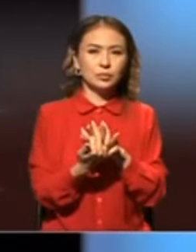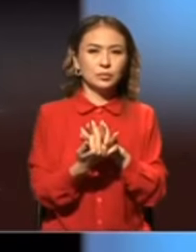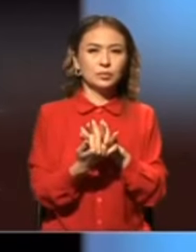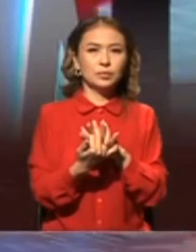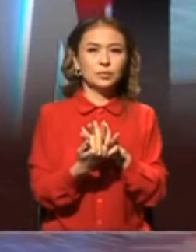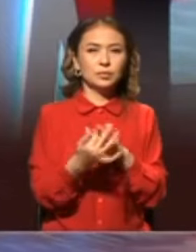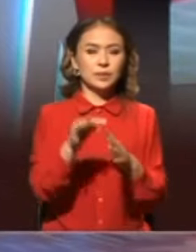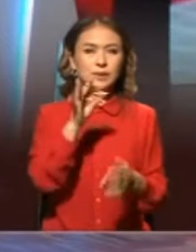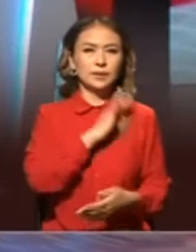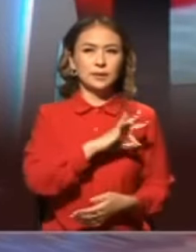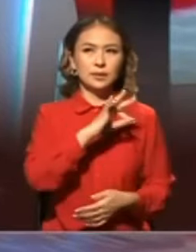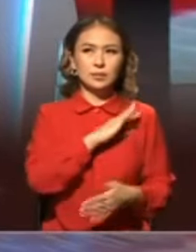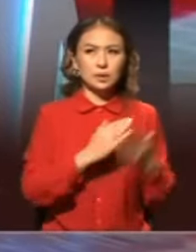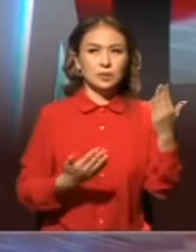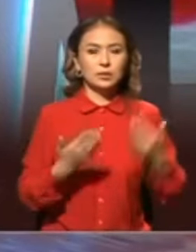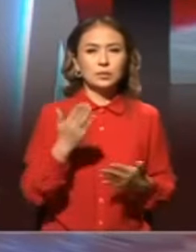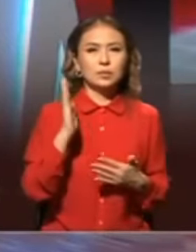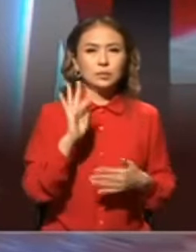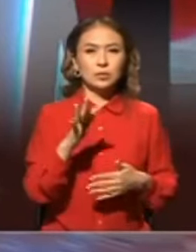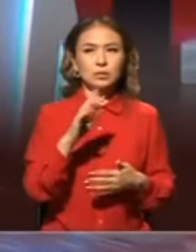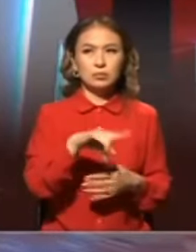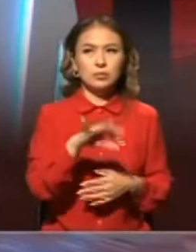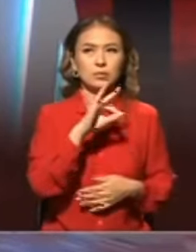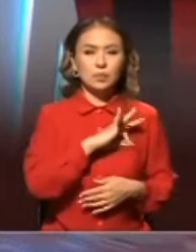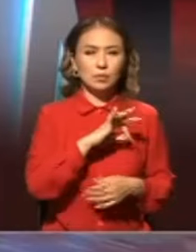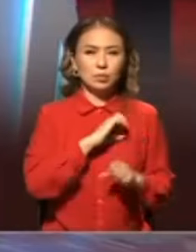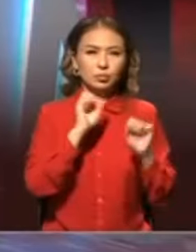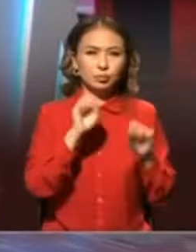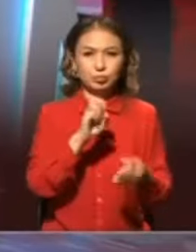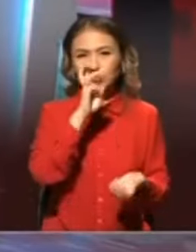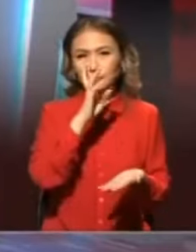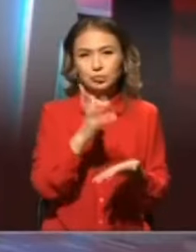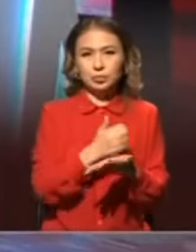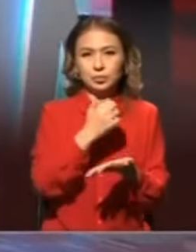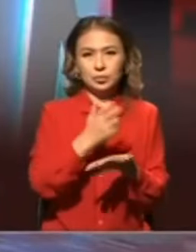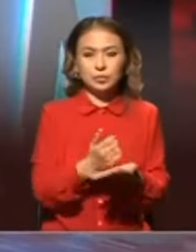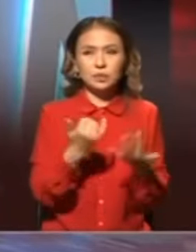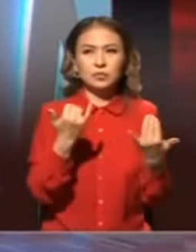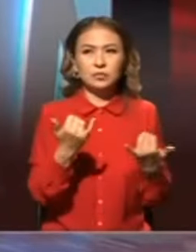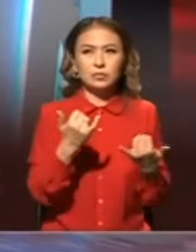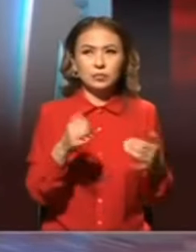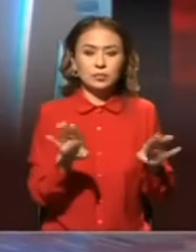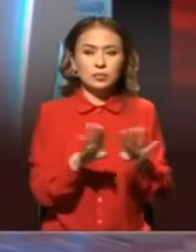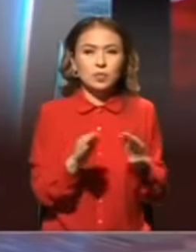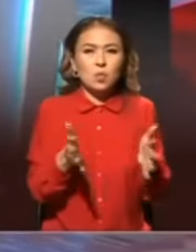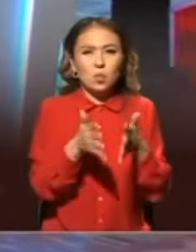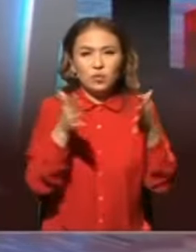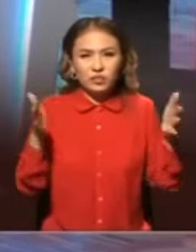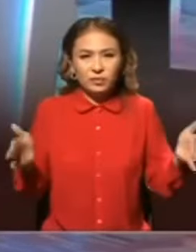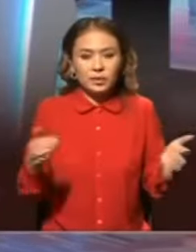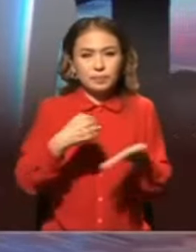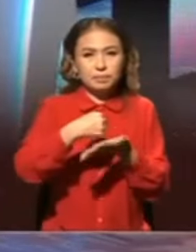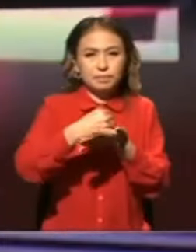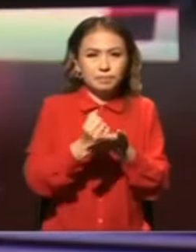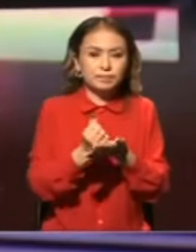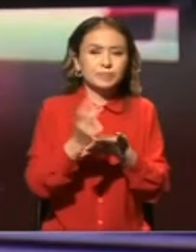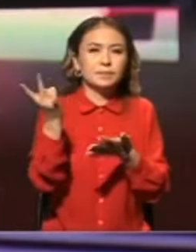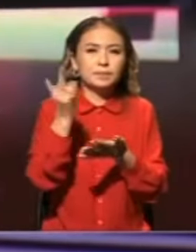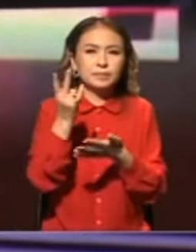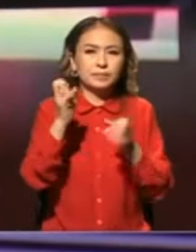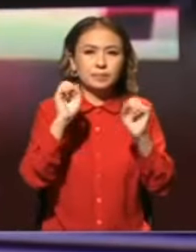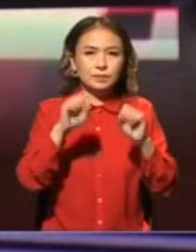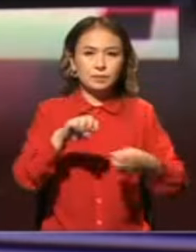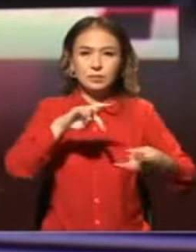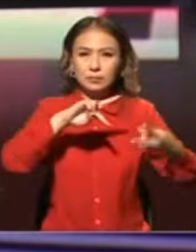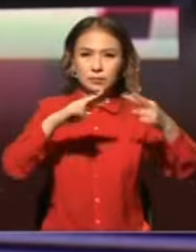ауласы тиімді пайдалана білсе, ол табыс көзі. Сол табыс көзін оны масштабтау арқылы оны белгілі бір әлеуетке айналдыруға